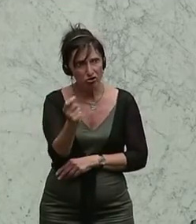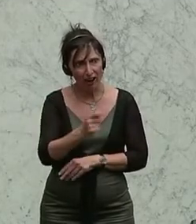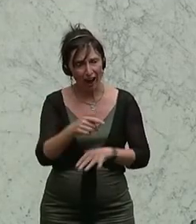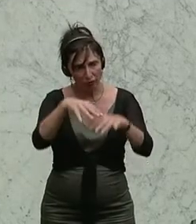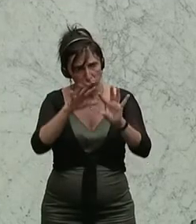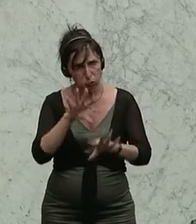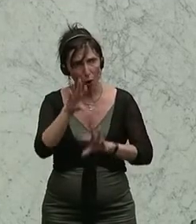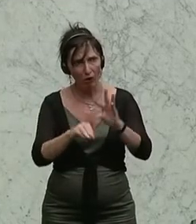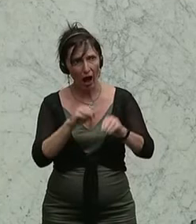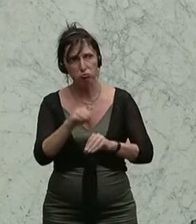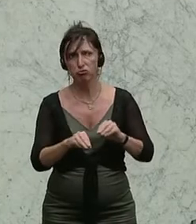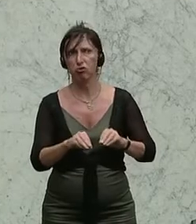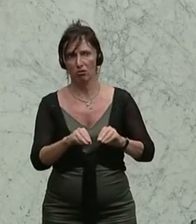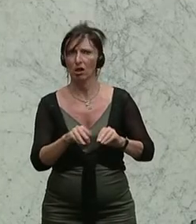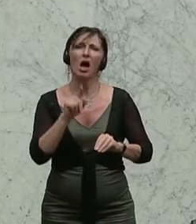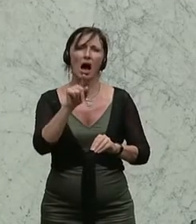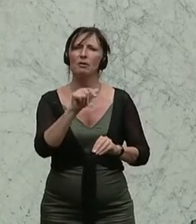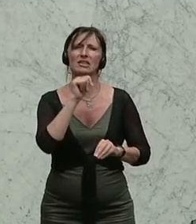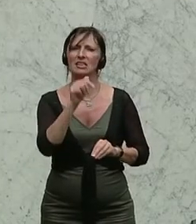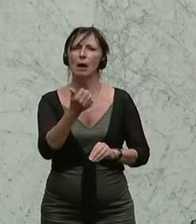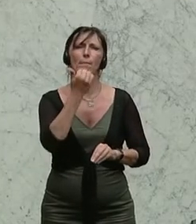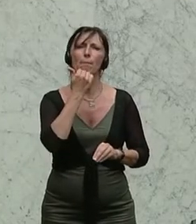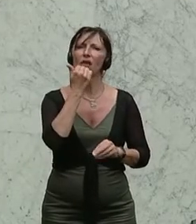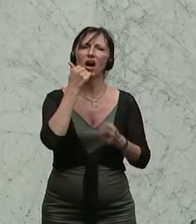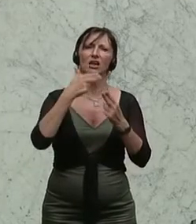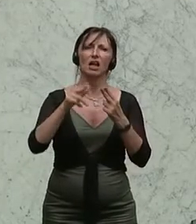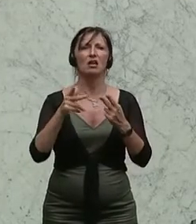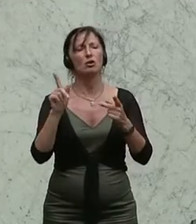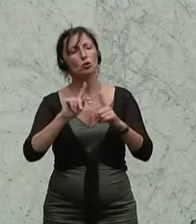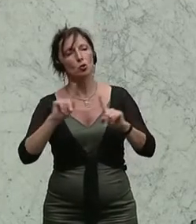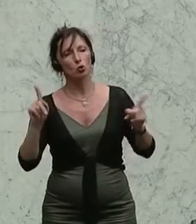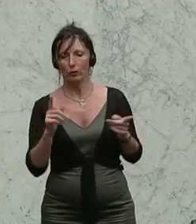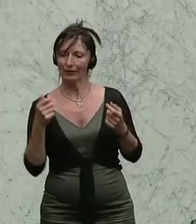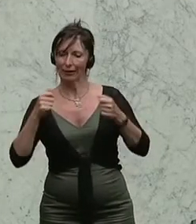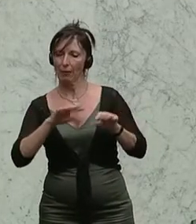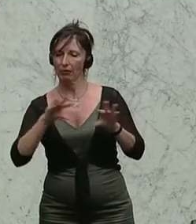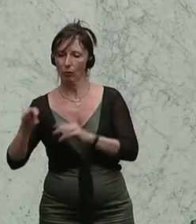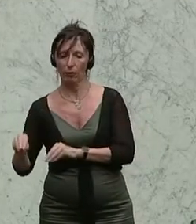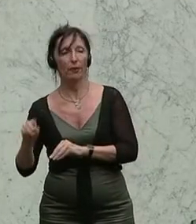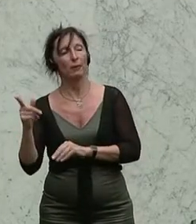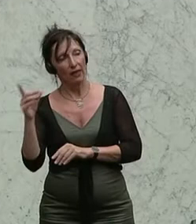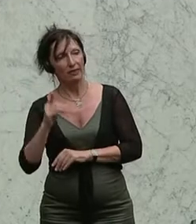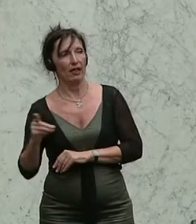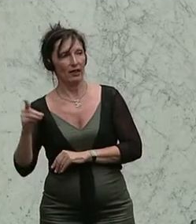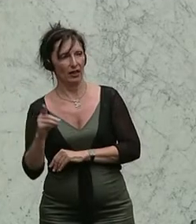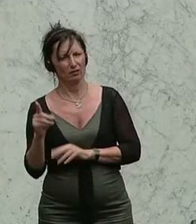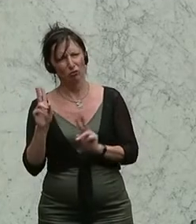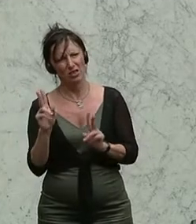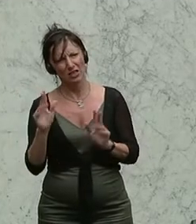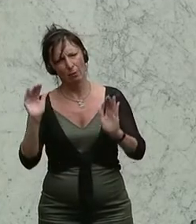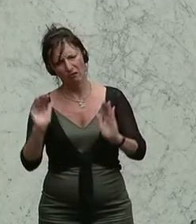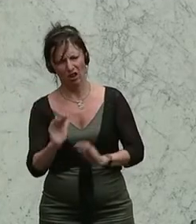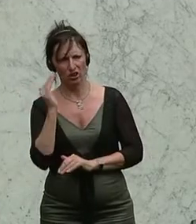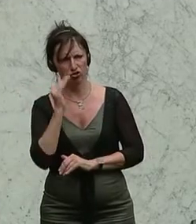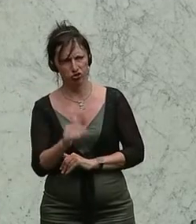ist es ein Ermächtigungsdelikt und kein Privatanklagedelikt. Hier hätte man auch noch eine Abschwächung vornehmen können, damit